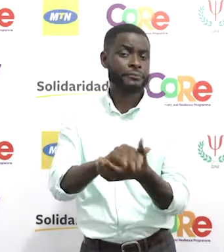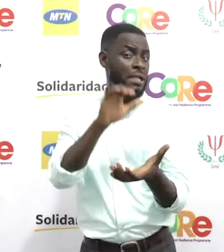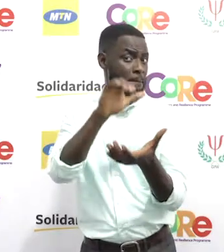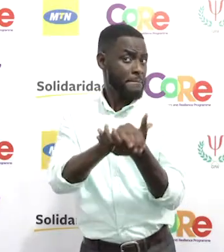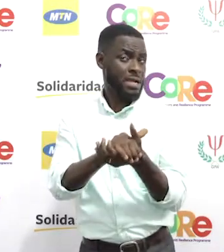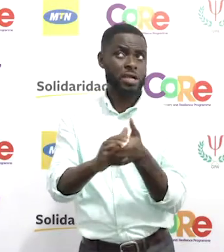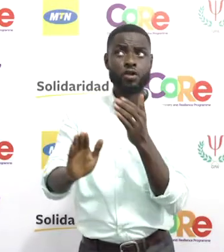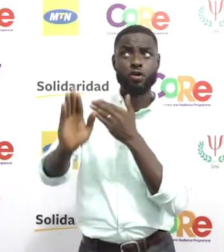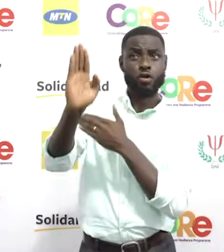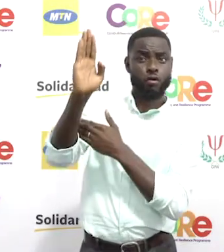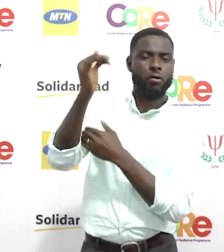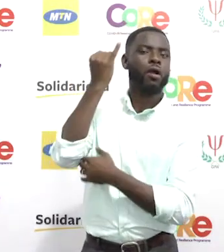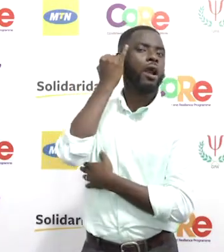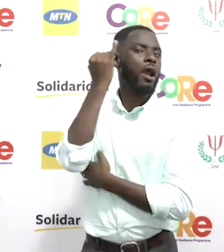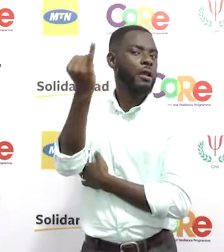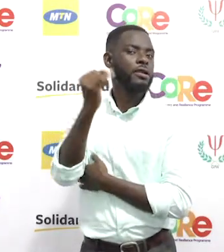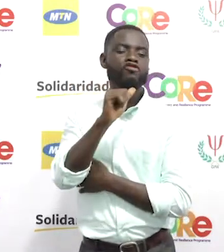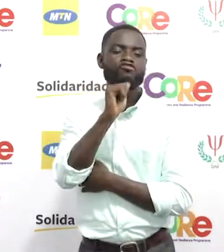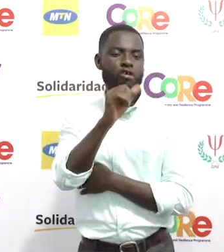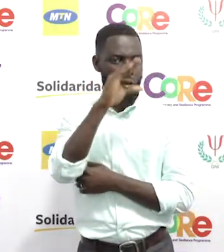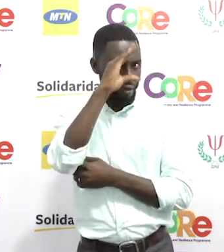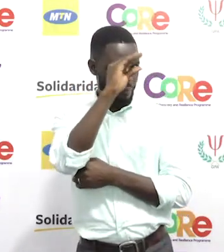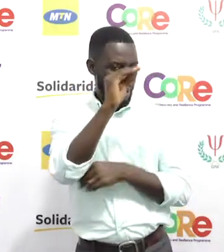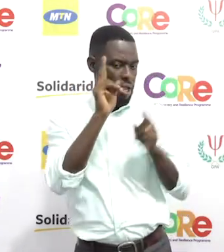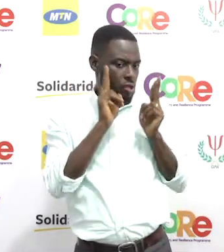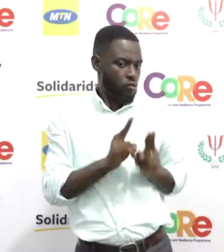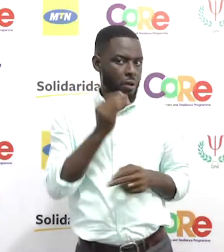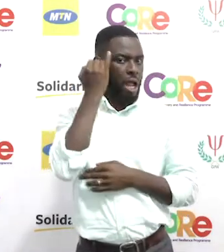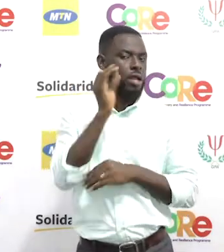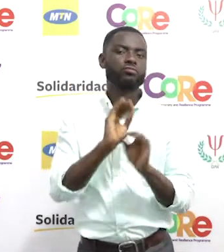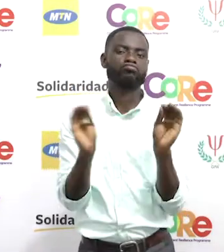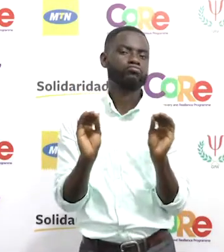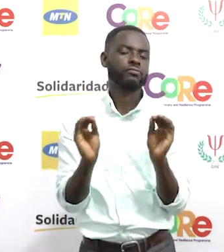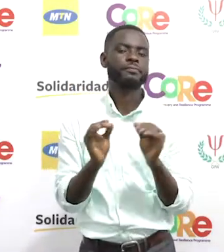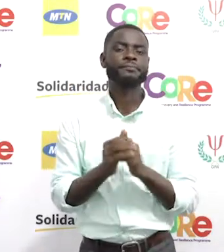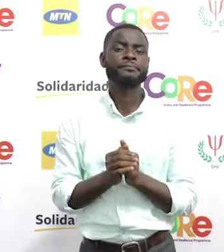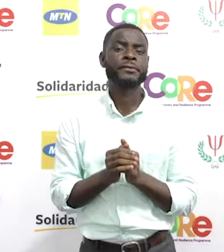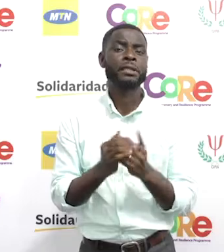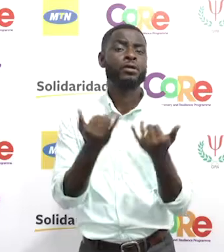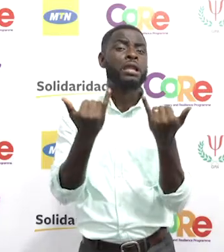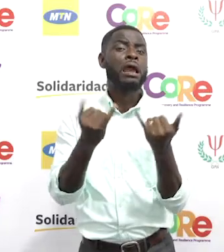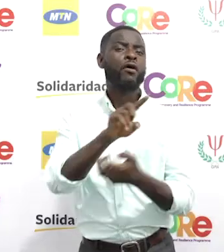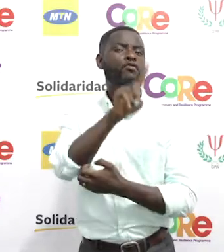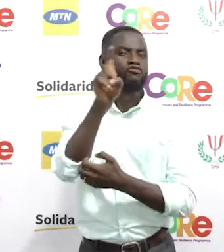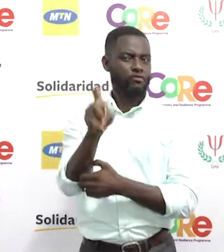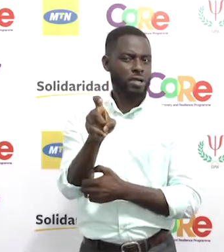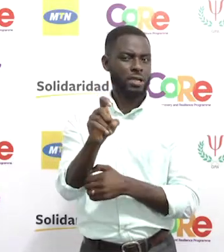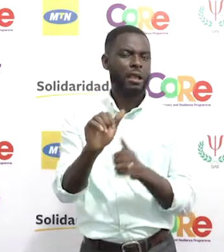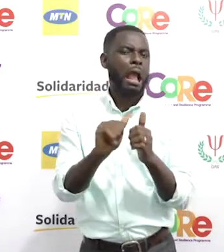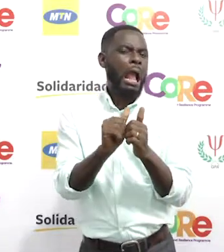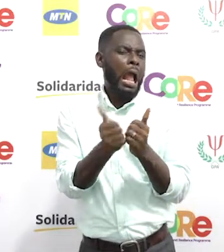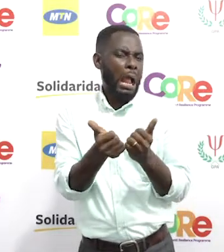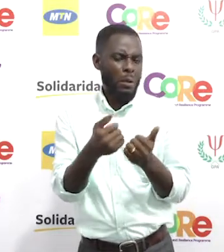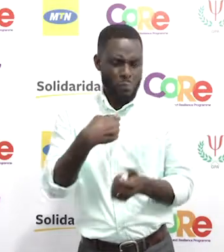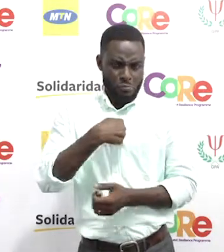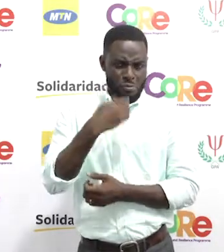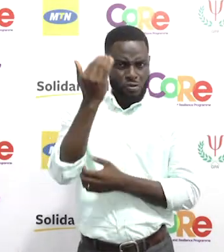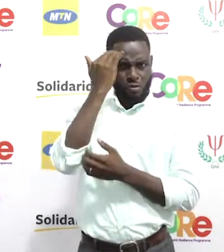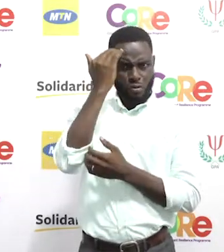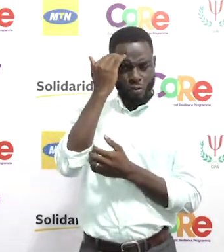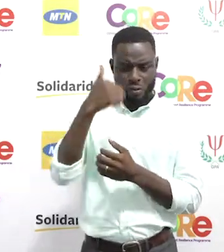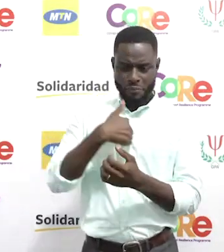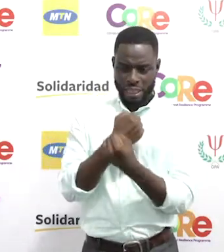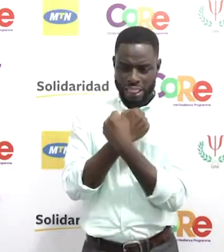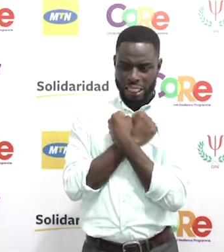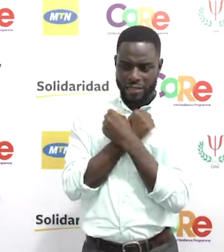nyongmo yinto. Si je adesa yinto ni. Nwe wa sanebe mo ji. So ba fe tin ni ole ake mo